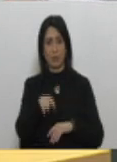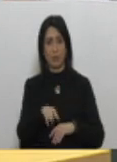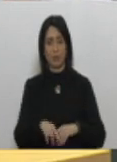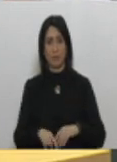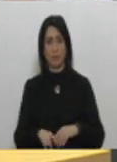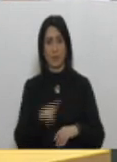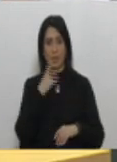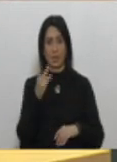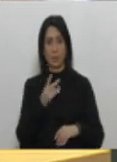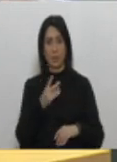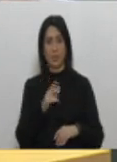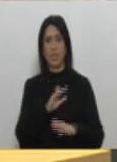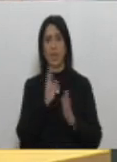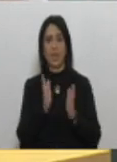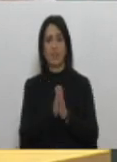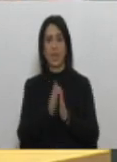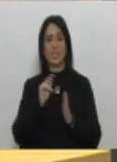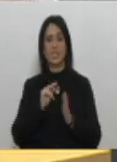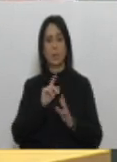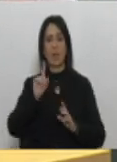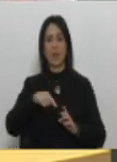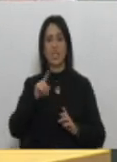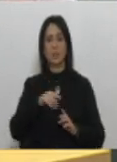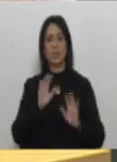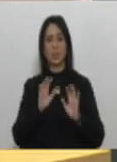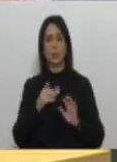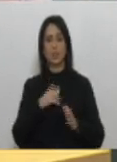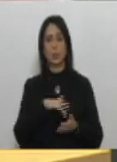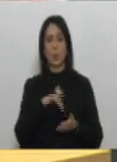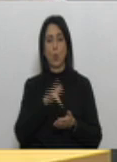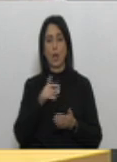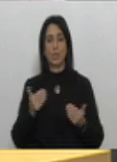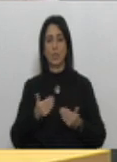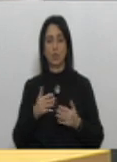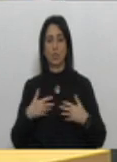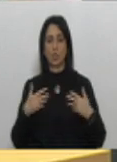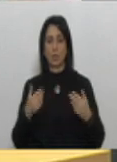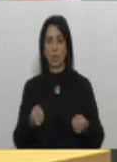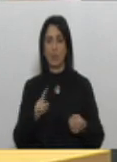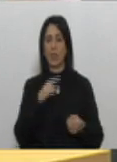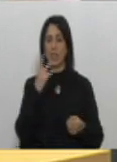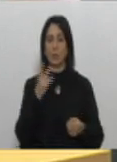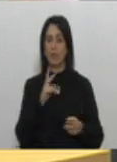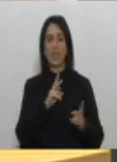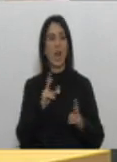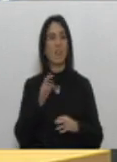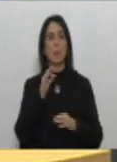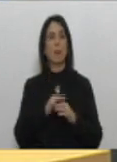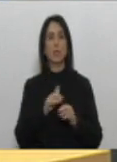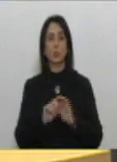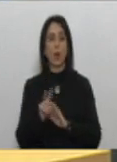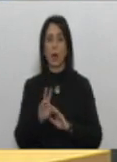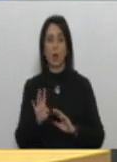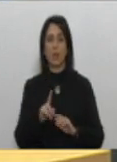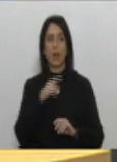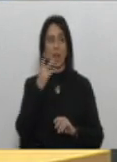რა თქმა უნდა, ყველა უწყება არის ვალდებული, რომ იზრუნოს ჩვენი მოქალაქეების სიცოცხლეს და ჯანმრთელობაზე. რა თქმა უნდა, არავინ პასუხისგებლობას არ გაორბის. რა